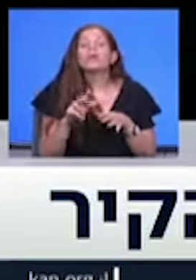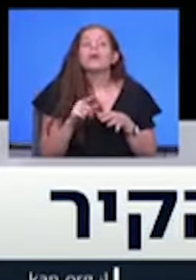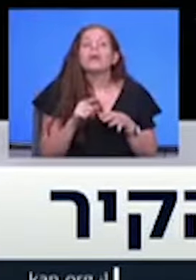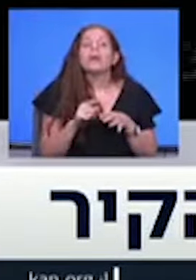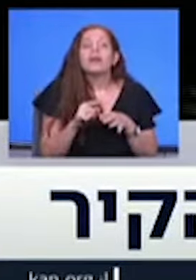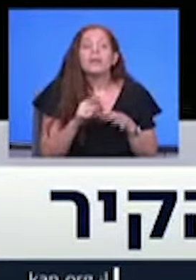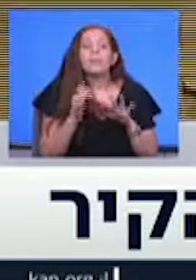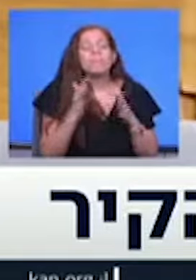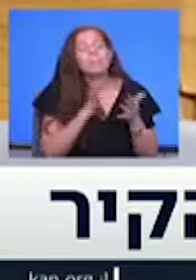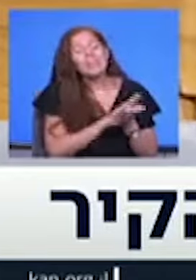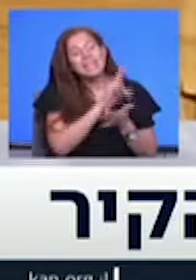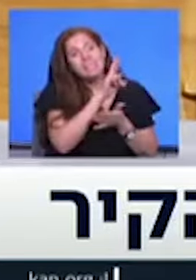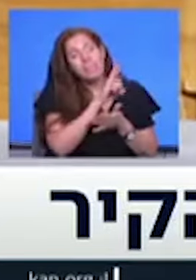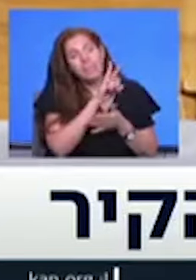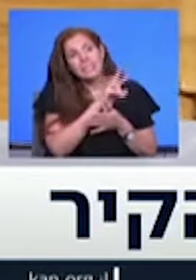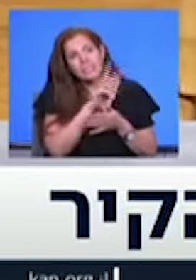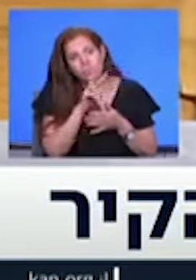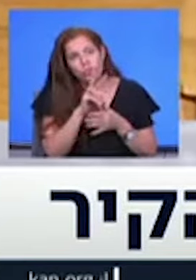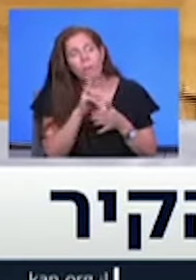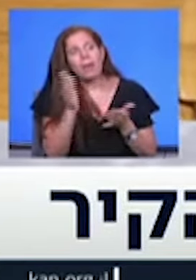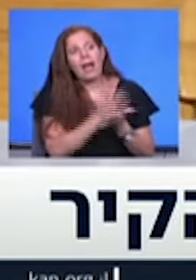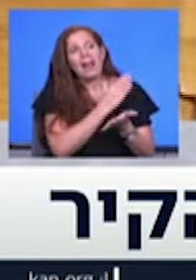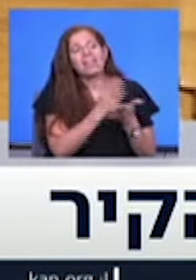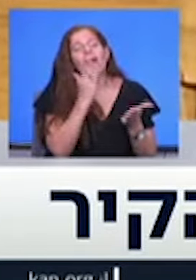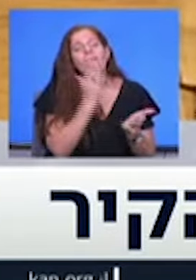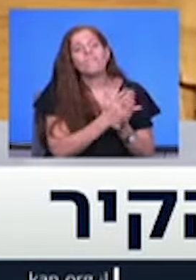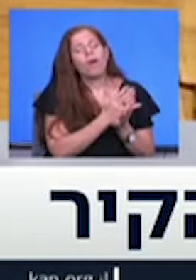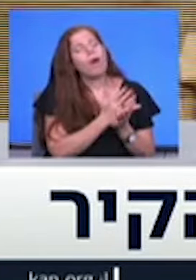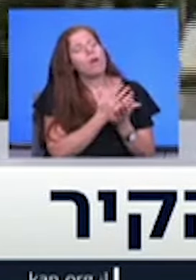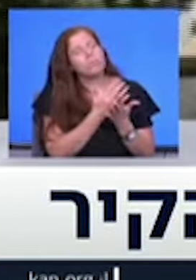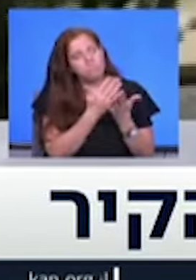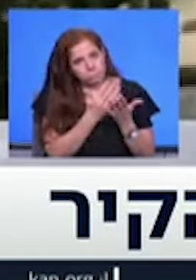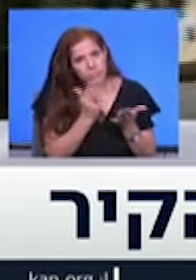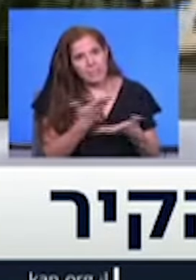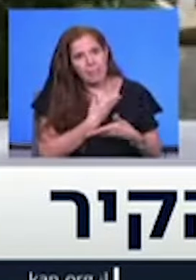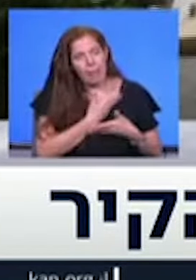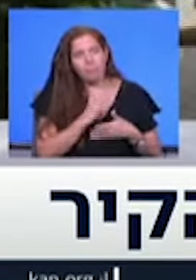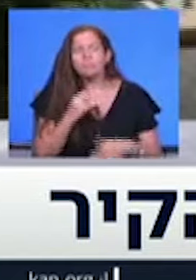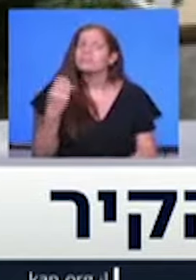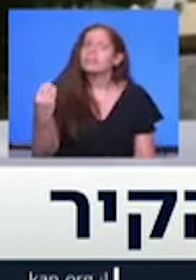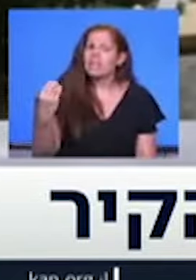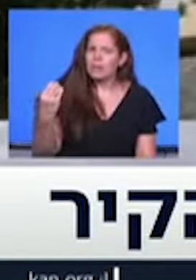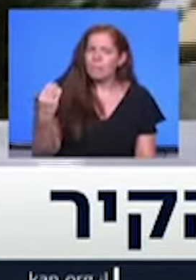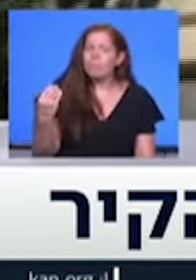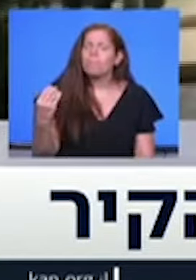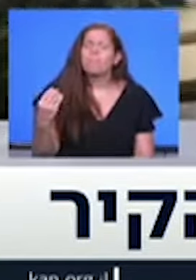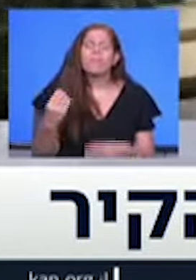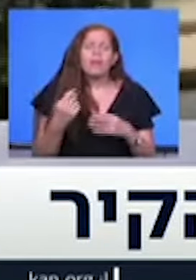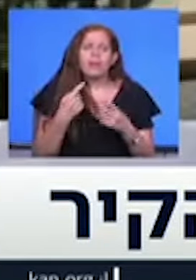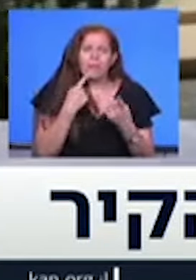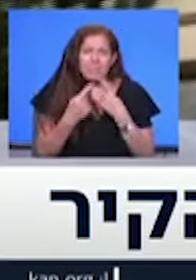בדצמבר 22, ההחלטה כבר נפלה לפור. אז רגע, אז ברשותך, קודם כל על רקע השיחה איתך,